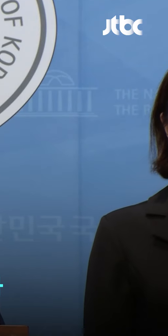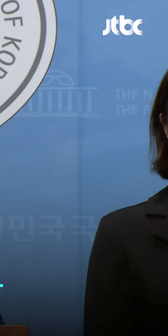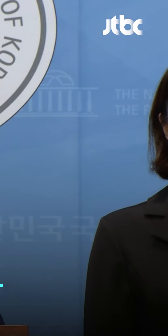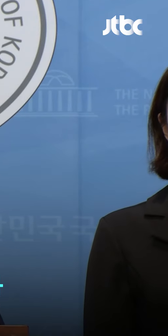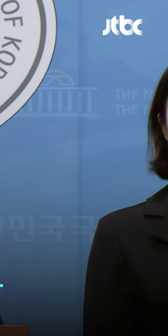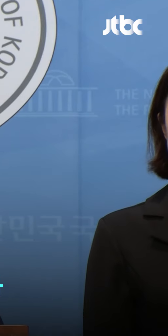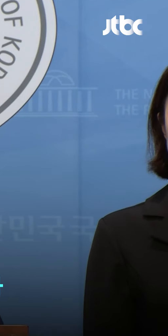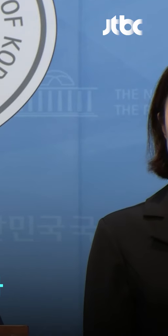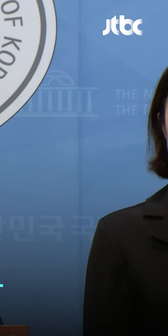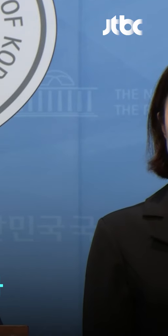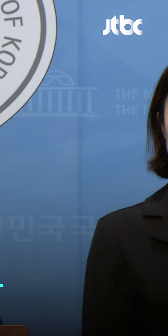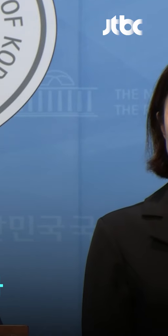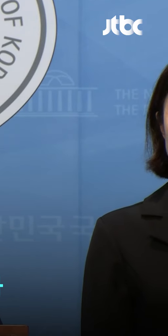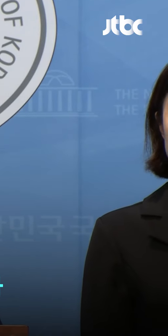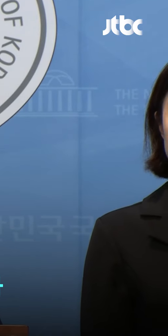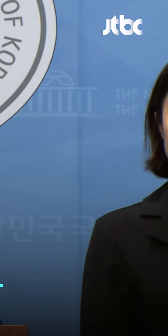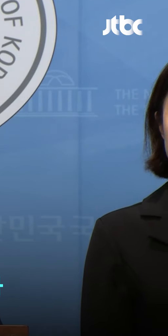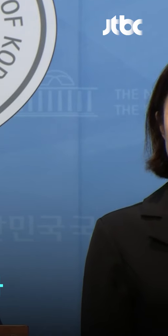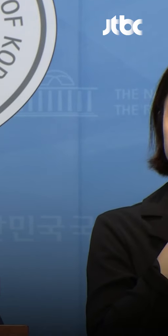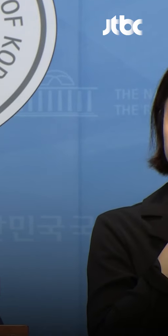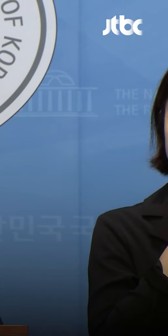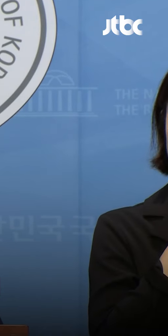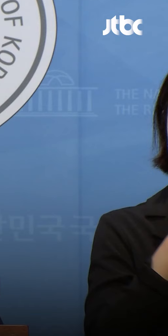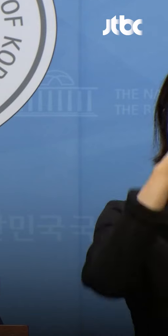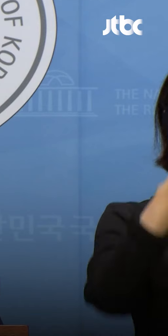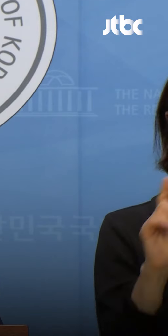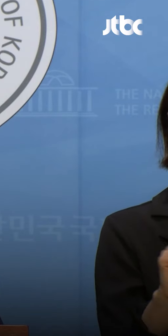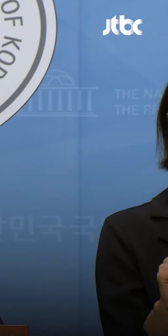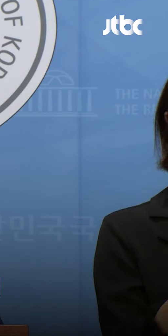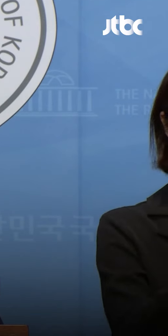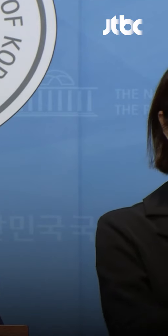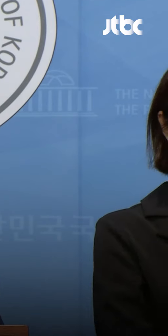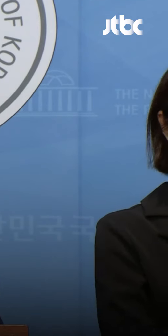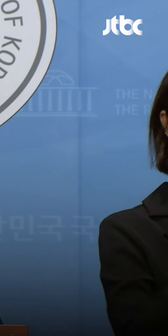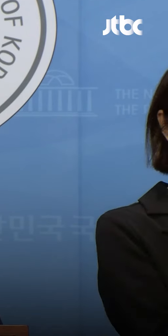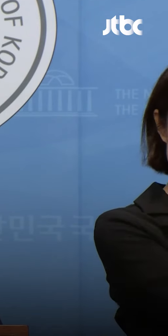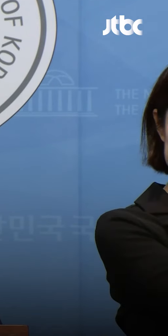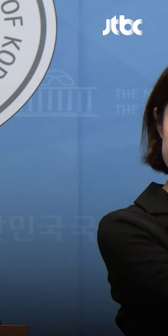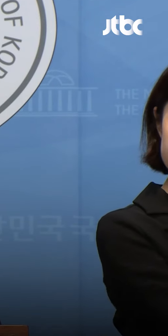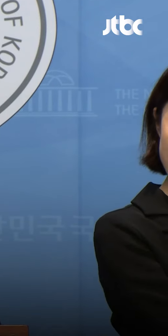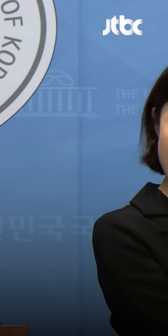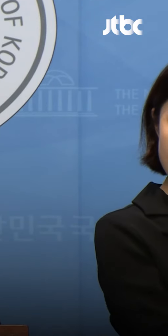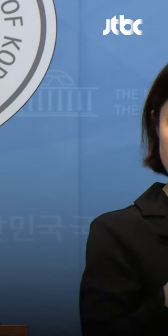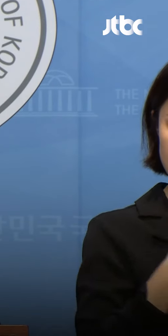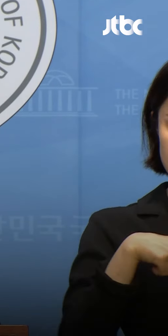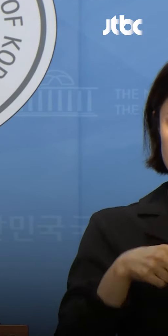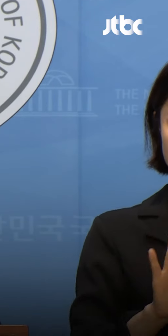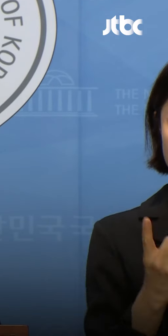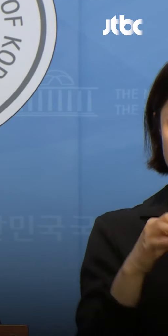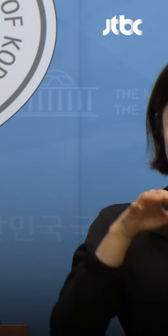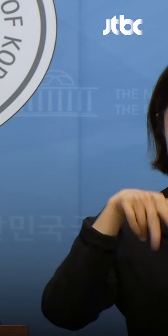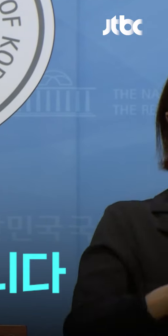정봉주의 세 줄 선전포고입니다. 윤석열 대통령을 탄핵하기 위해 저 정봉주가 이